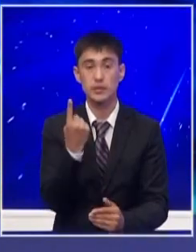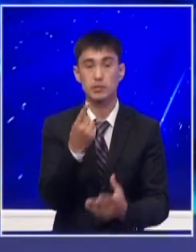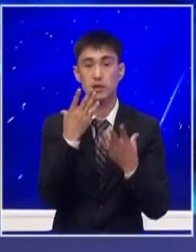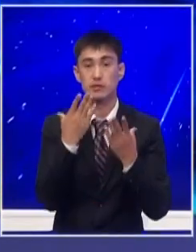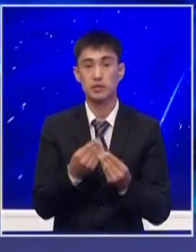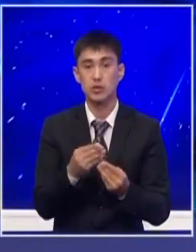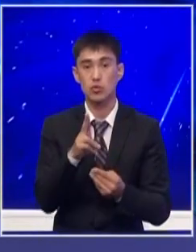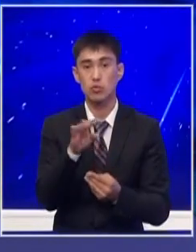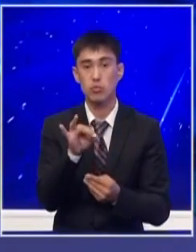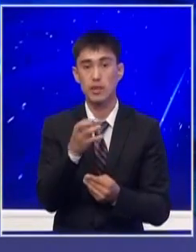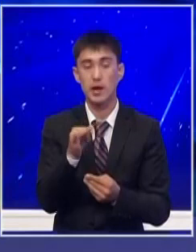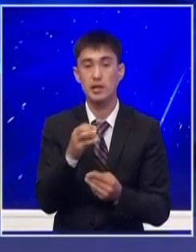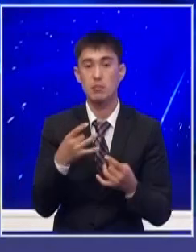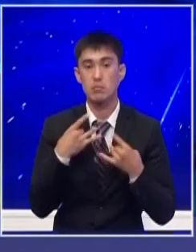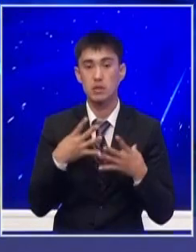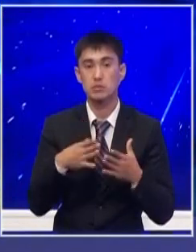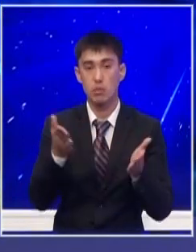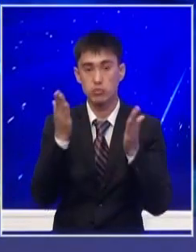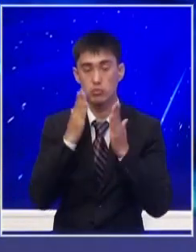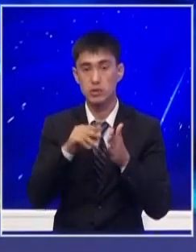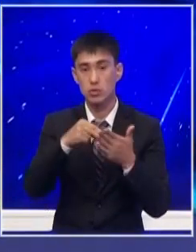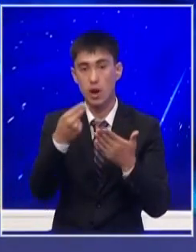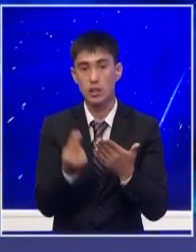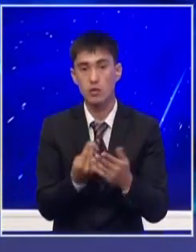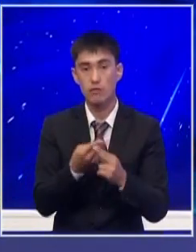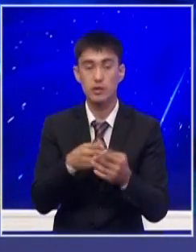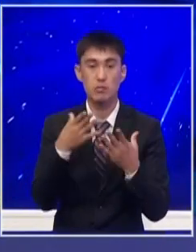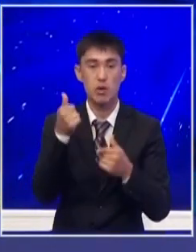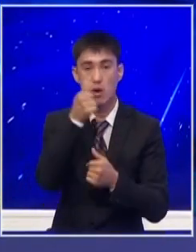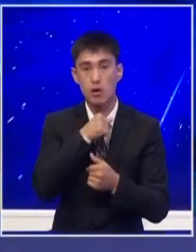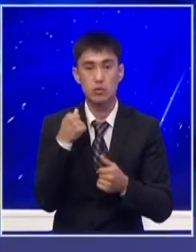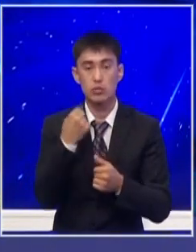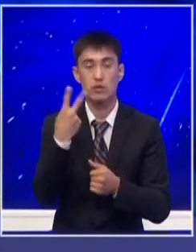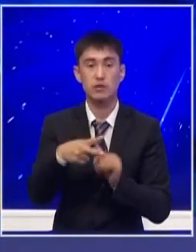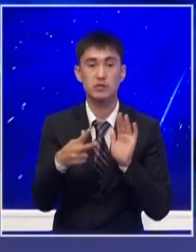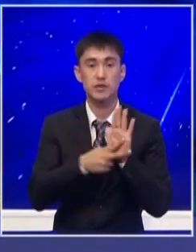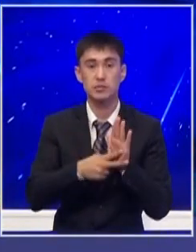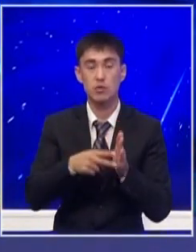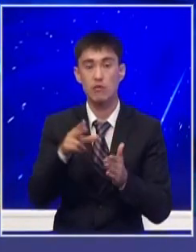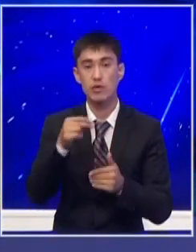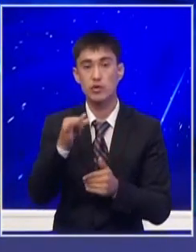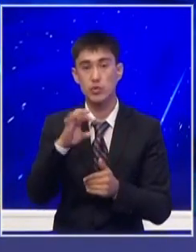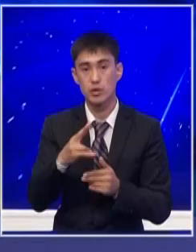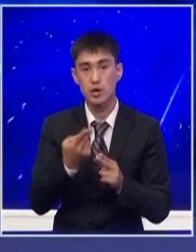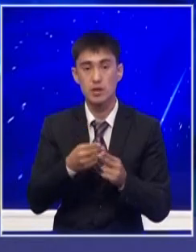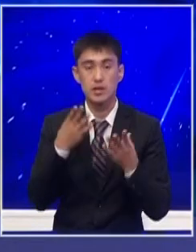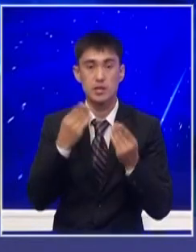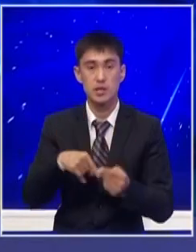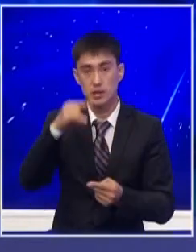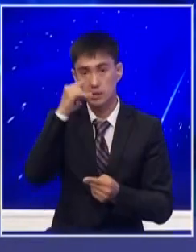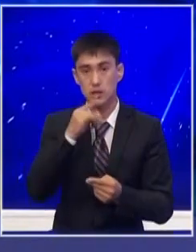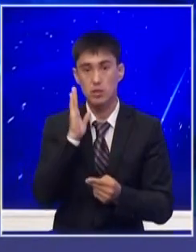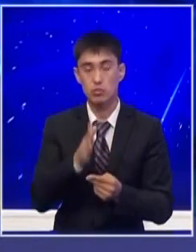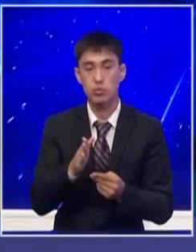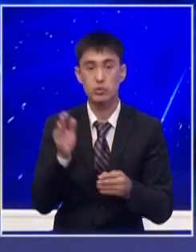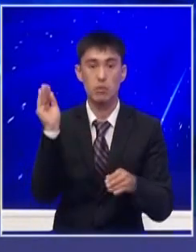Первый день Курбан-айта, отмечаемый по мусульманскому календарю, в этом году приходится на 28 июня. В этот день у